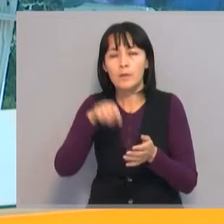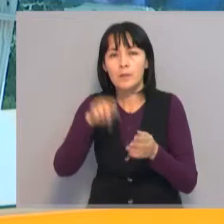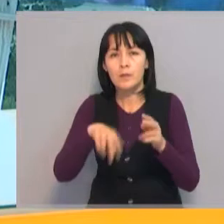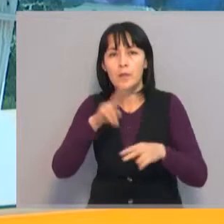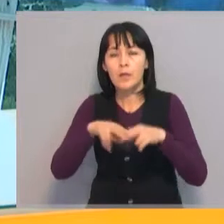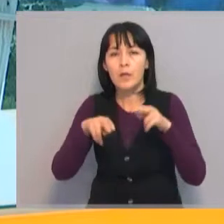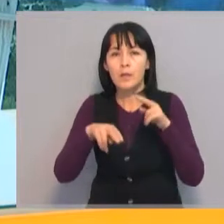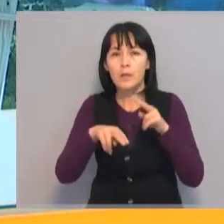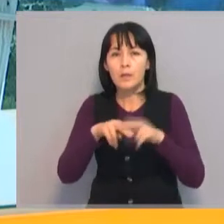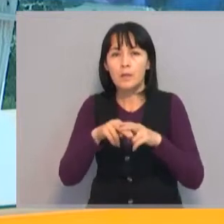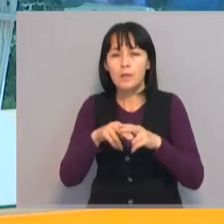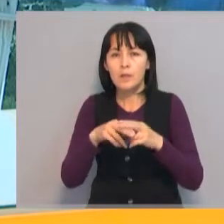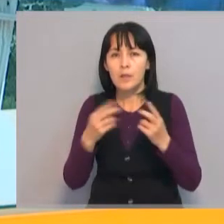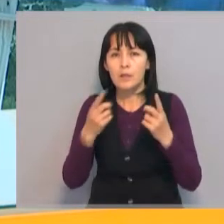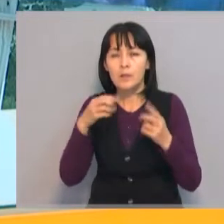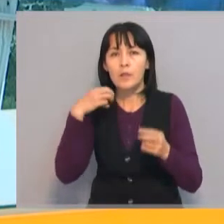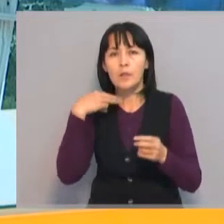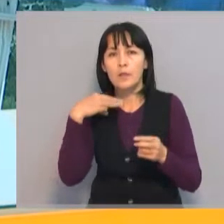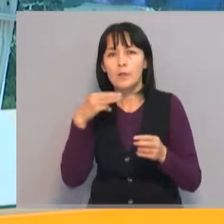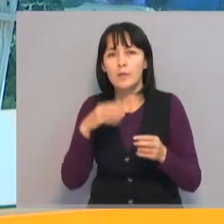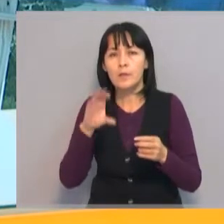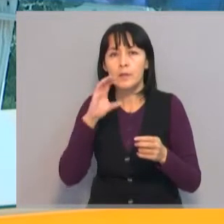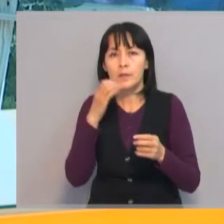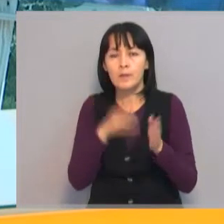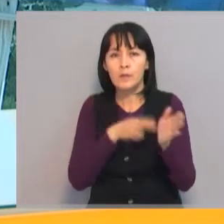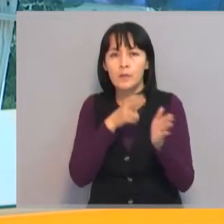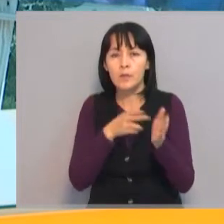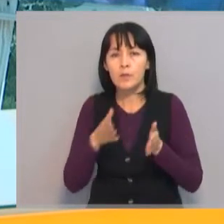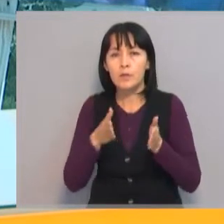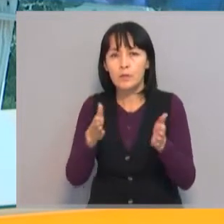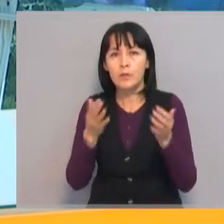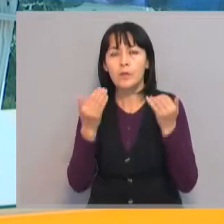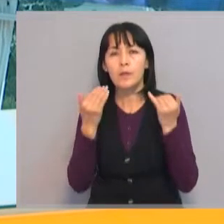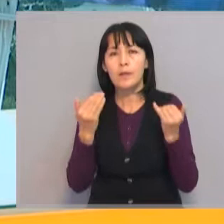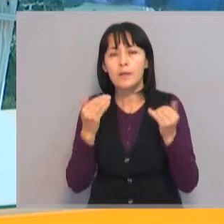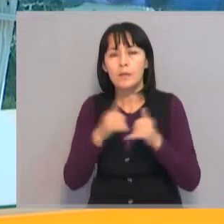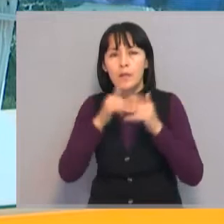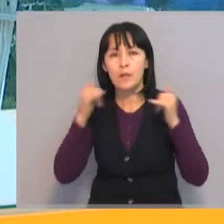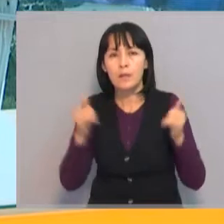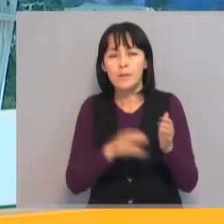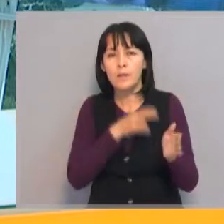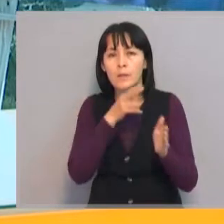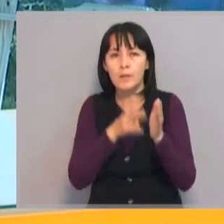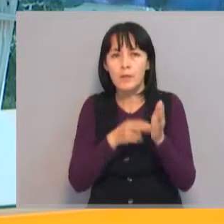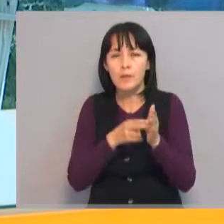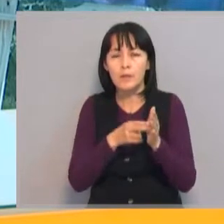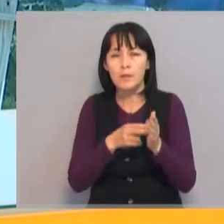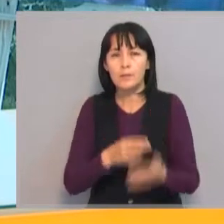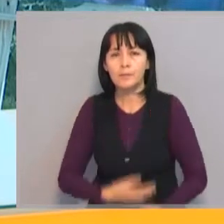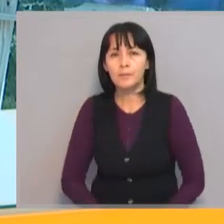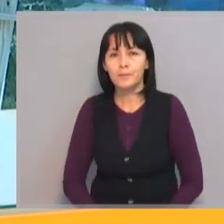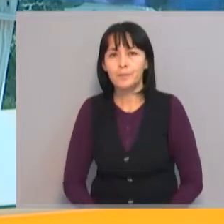строительстве знаменитой Туркестанско-Сибирской магистрали, но и символом развития железнодорожного транспорта.